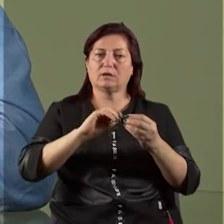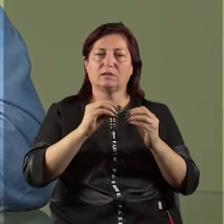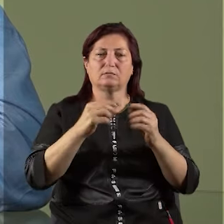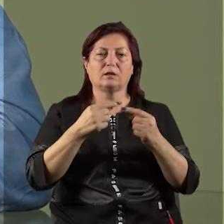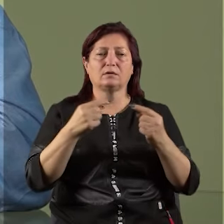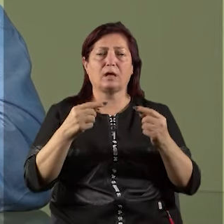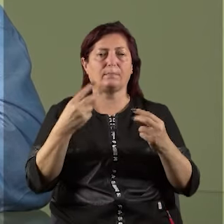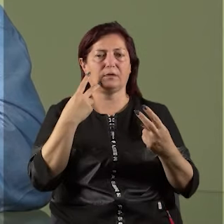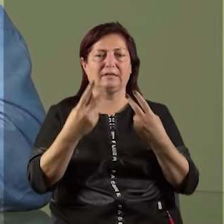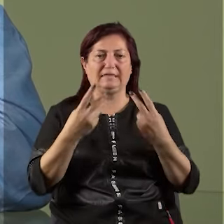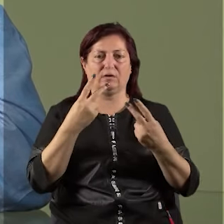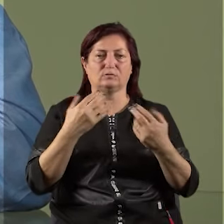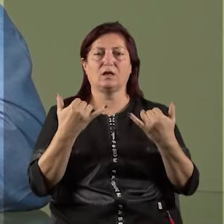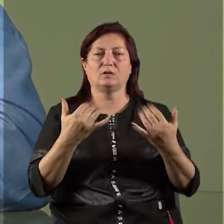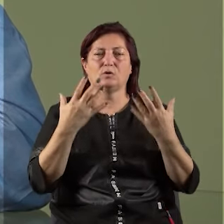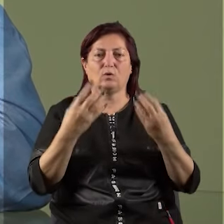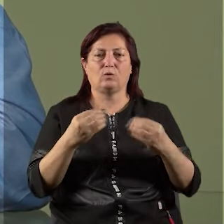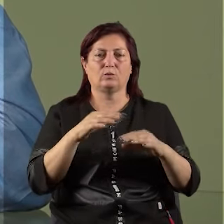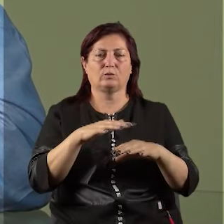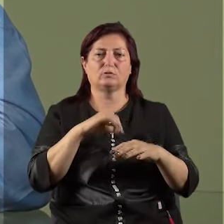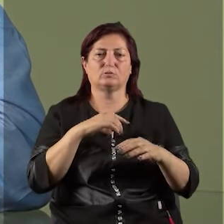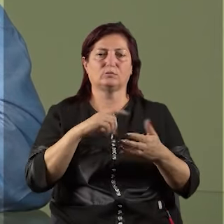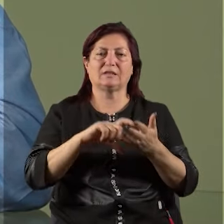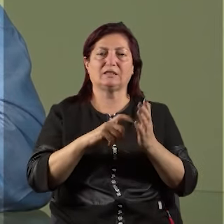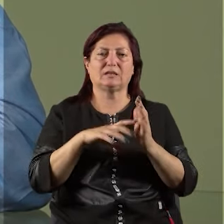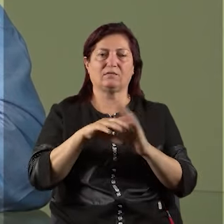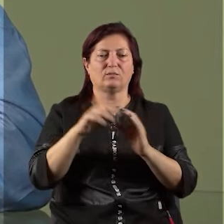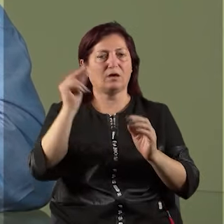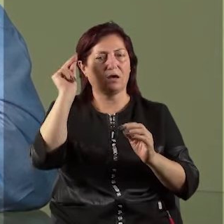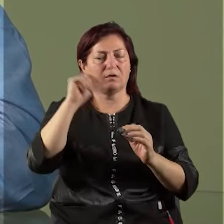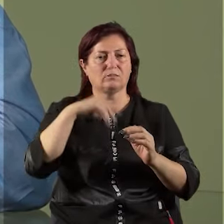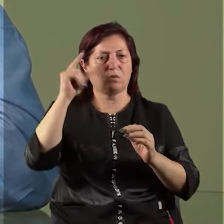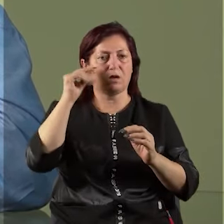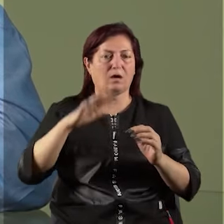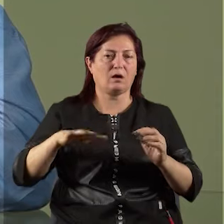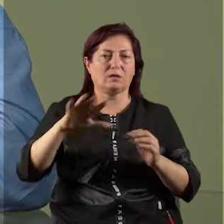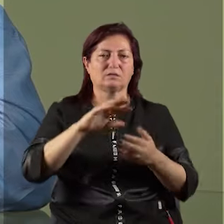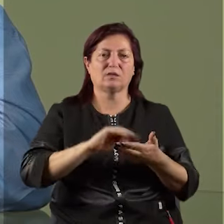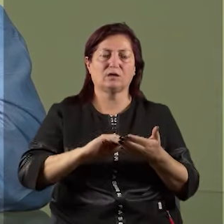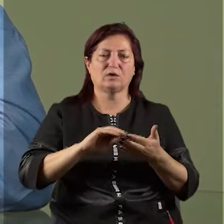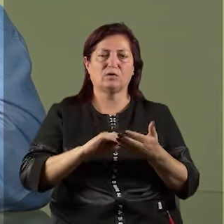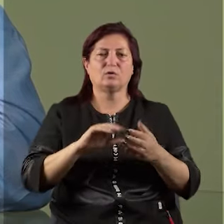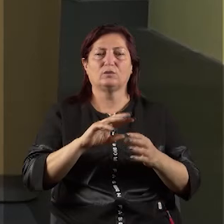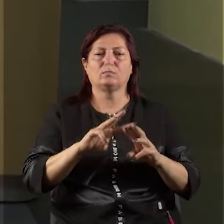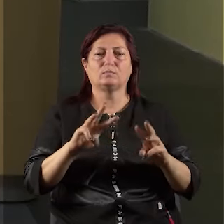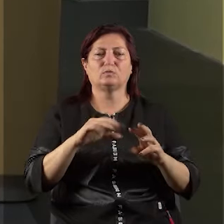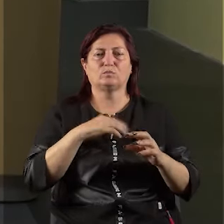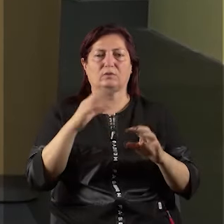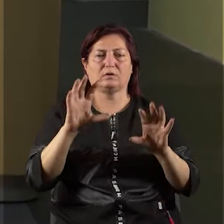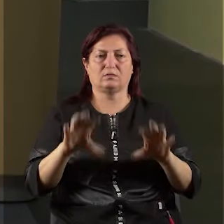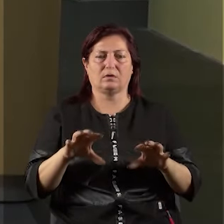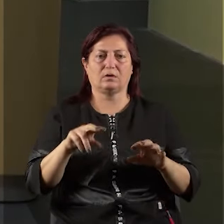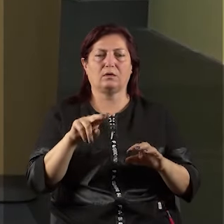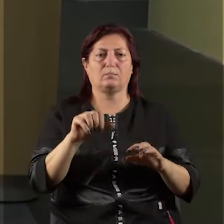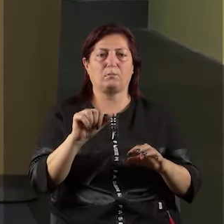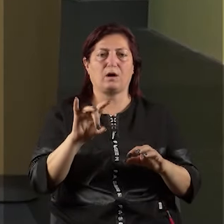տարբեր դիտանկյուններից։ Այսօր տաղավարում հյուրն կարել ենք Հայաստանի գրողների միության նախագահ բանաստեղծ Էդվարդ Միլիտոնյանին։ Պարոն Միլիտոնյան,